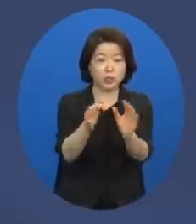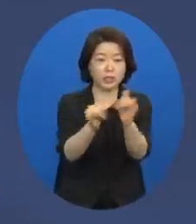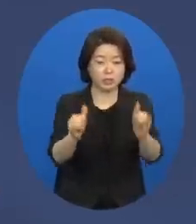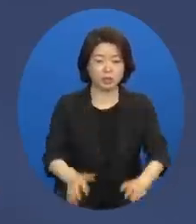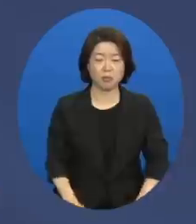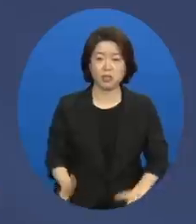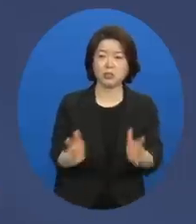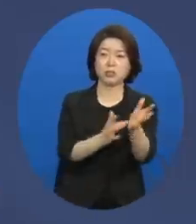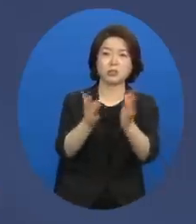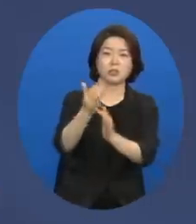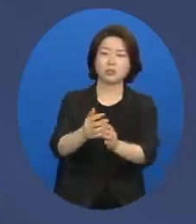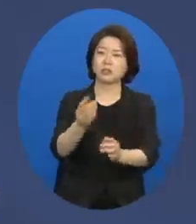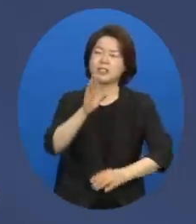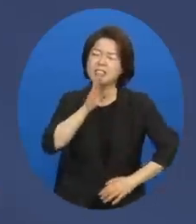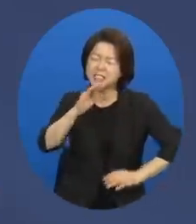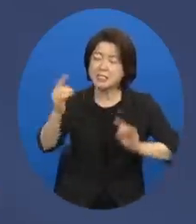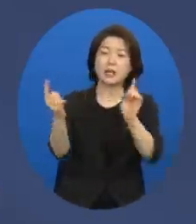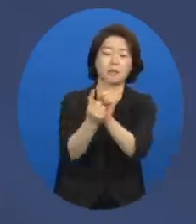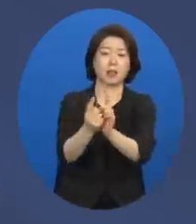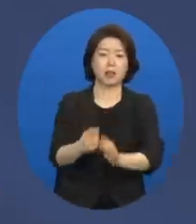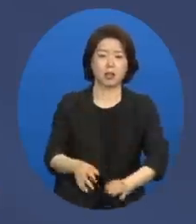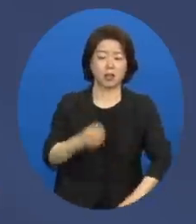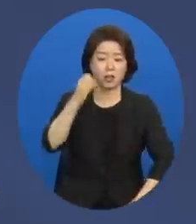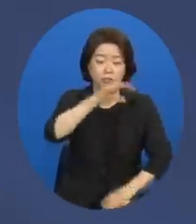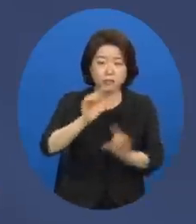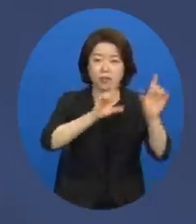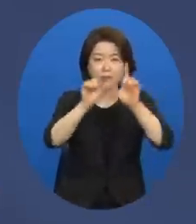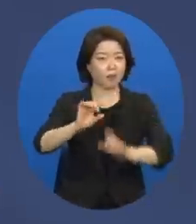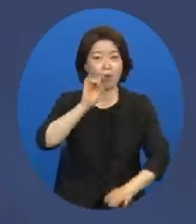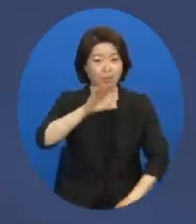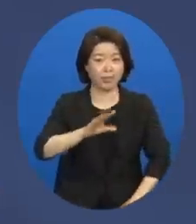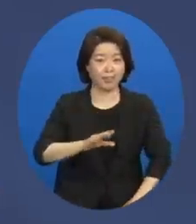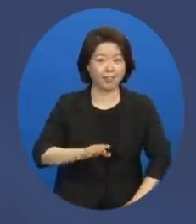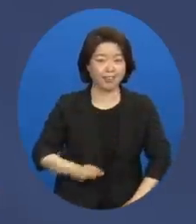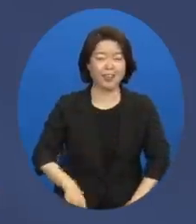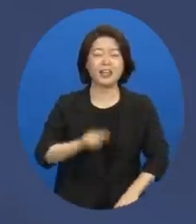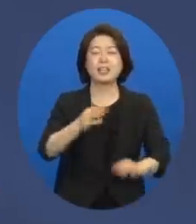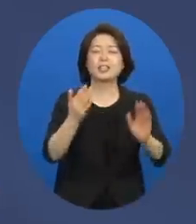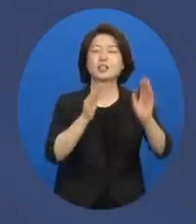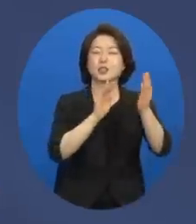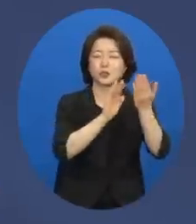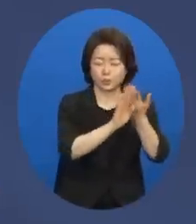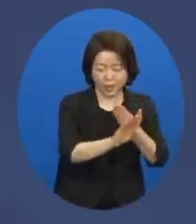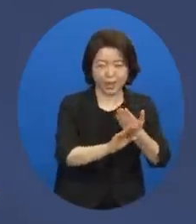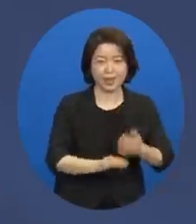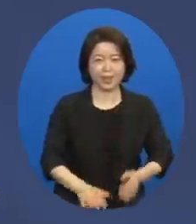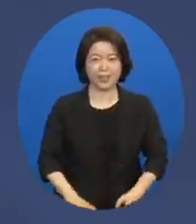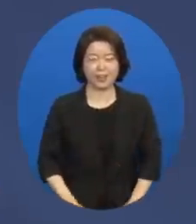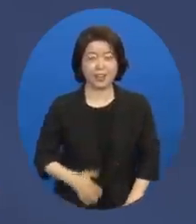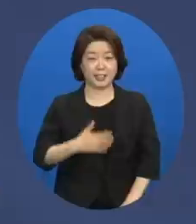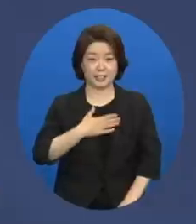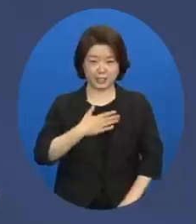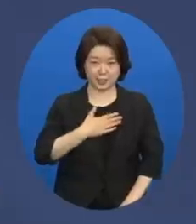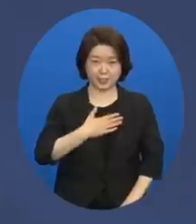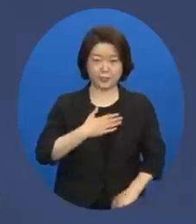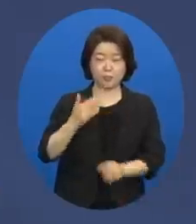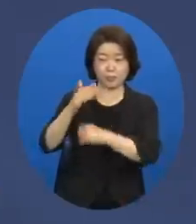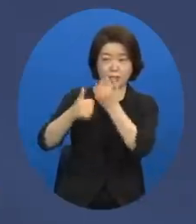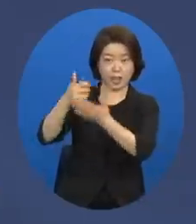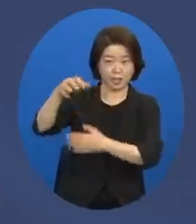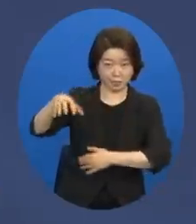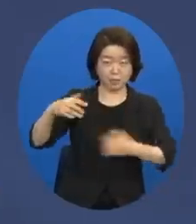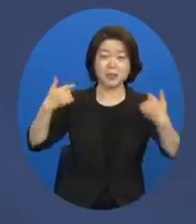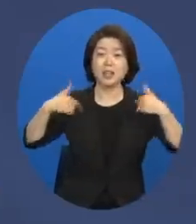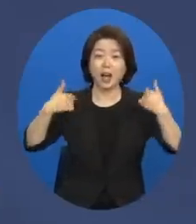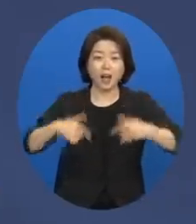예수님을 만나고 나니까 이게 그냥 살 수가 없는 거예요. 그 일이 있고 난 다음 저는 하나님 앞에서